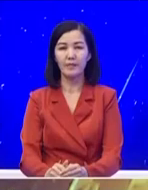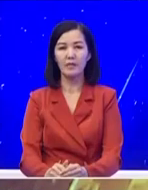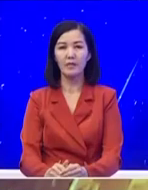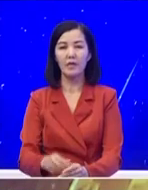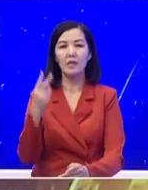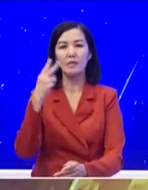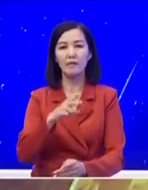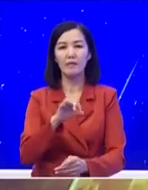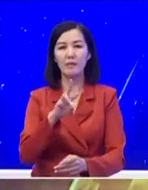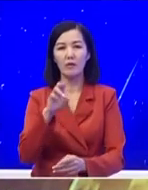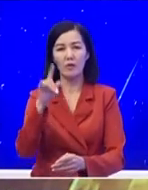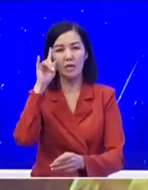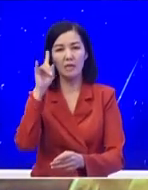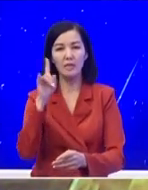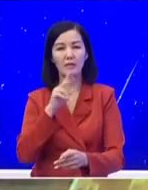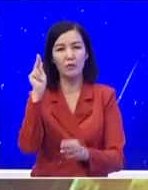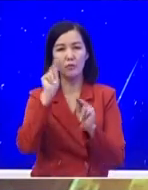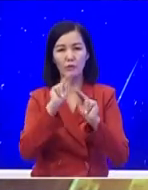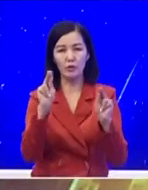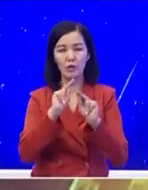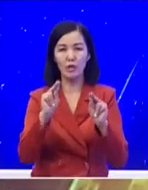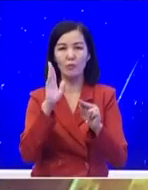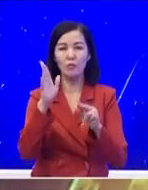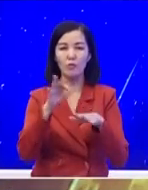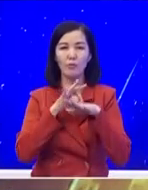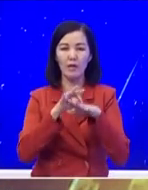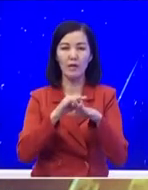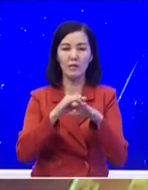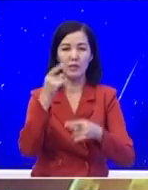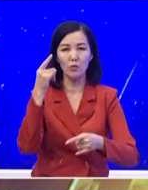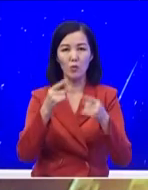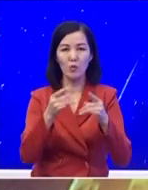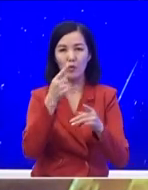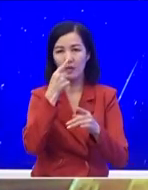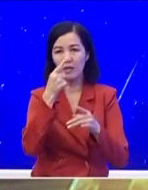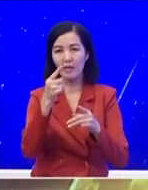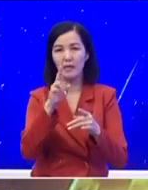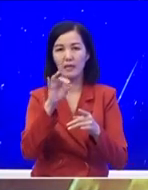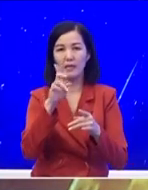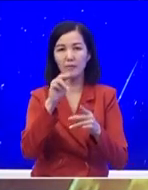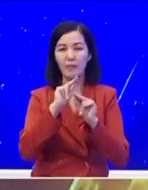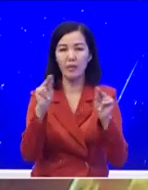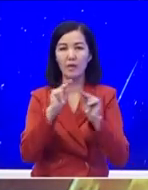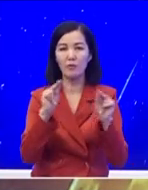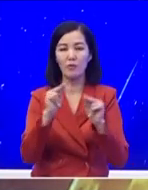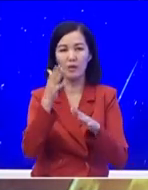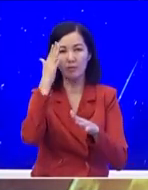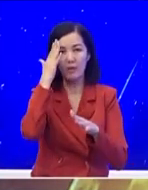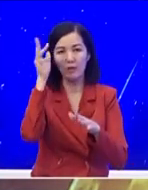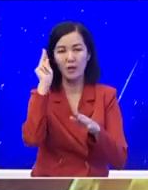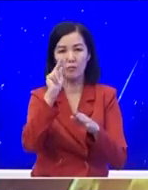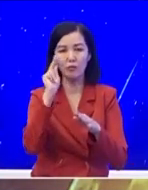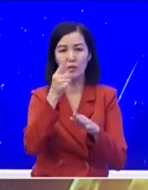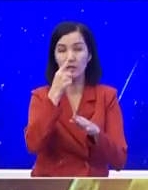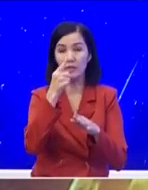С 20 июля казахстанские учителя будут проходить онлайн-курсы по основам киберпедагогики и методологии обучения в дистанционном